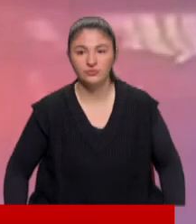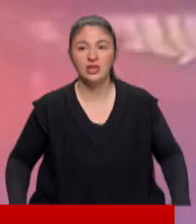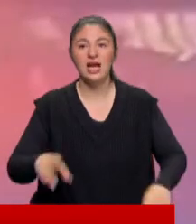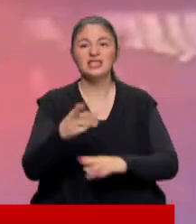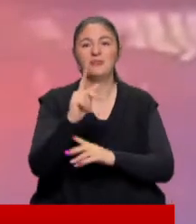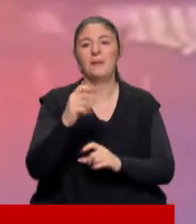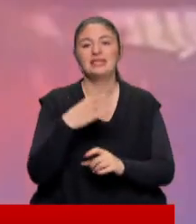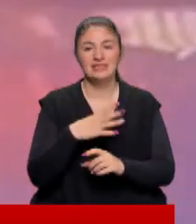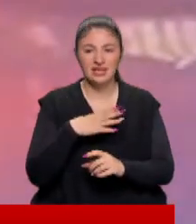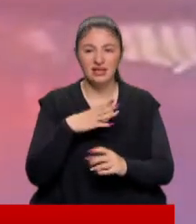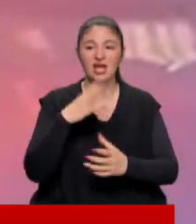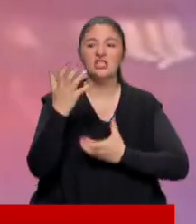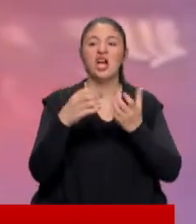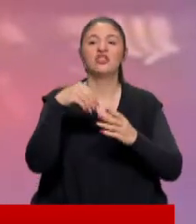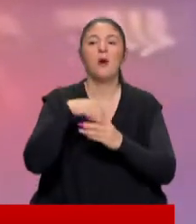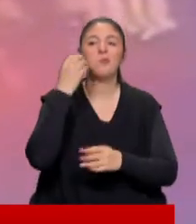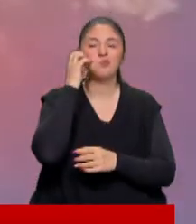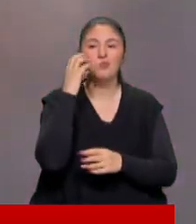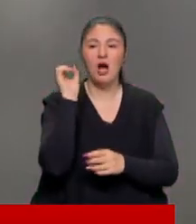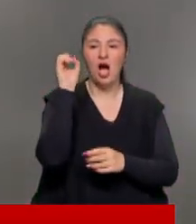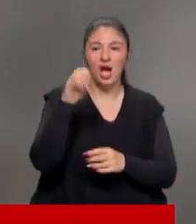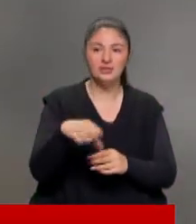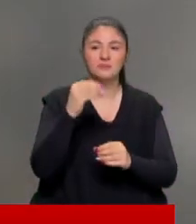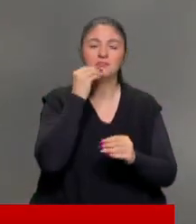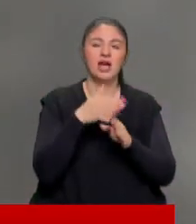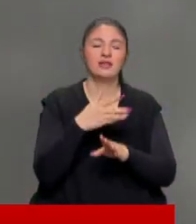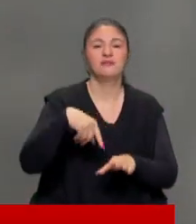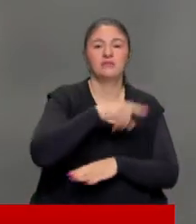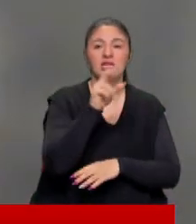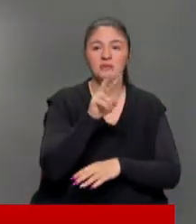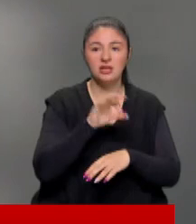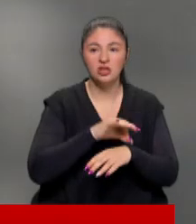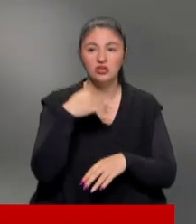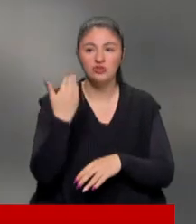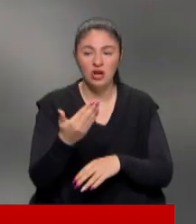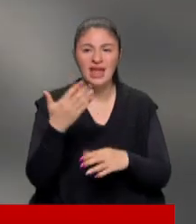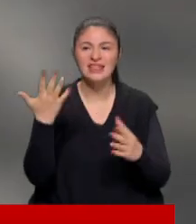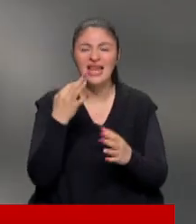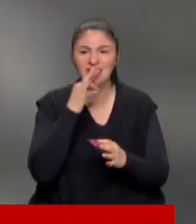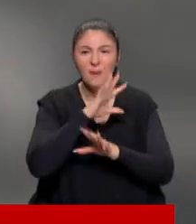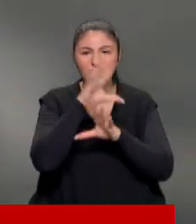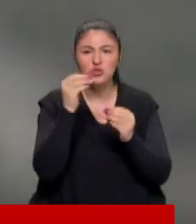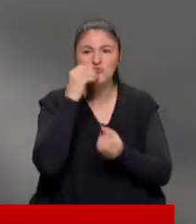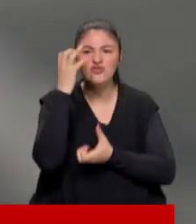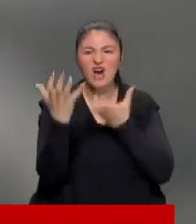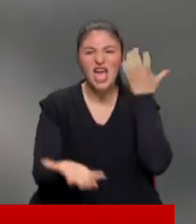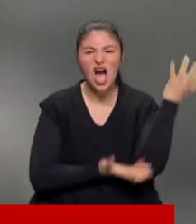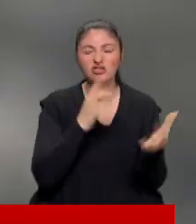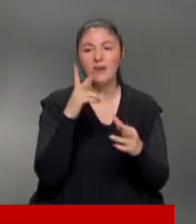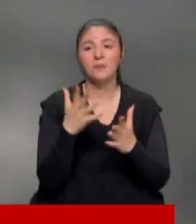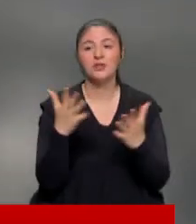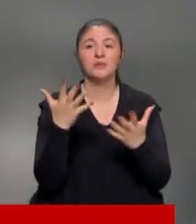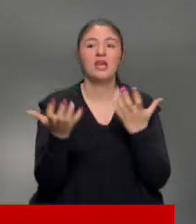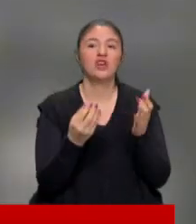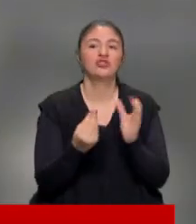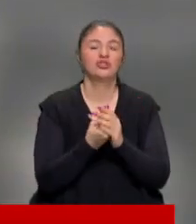Kızartma yapmak istedi, yağın içine patatesleri atıp markete gitti. 20 dakika sonra neredeyse bütün mutfağı yakacak büyüklükte